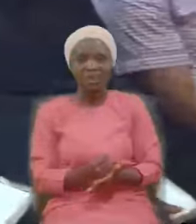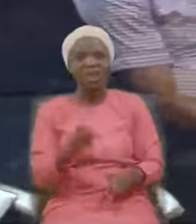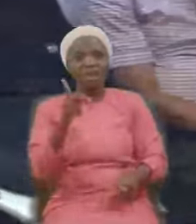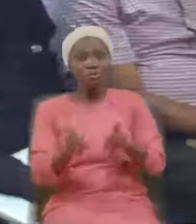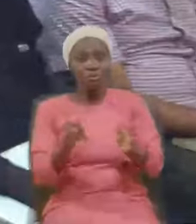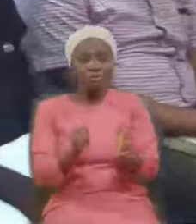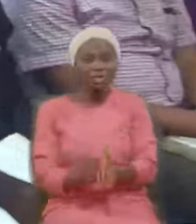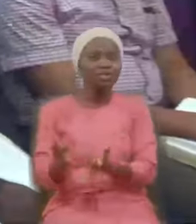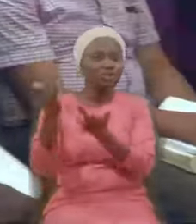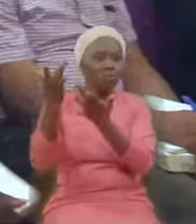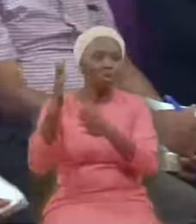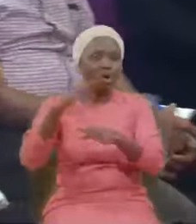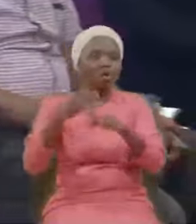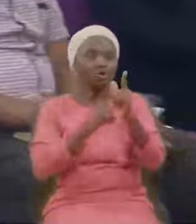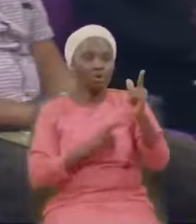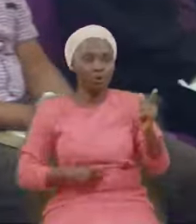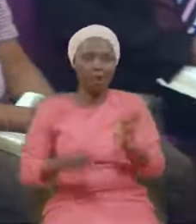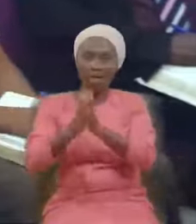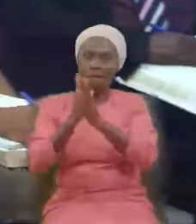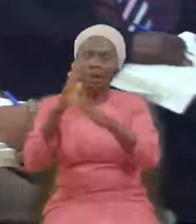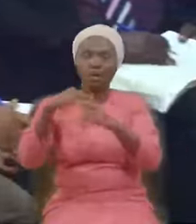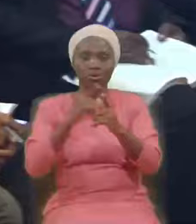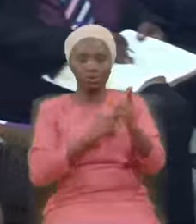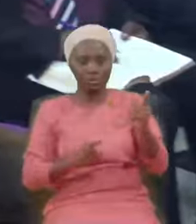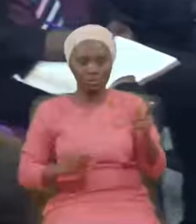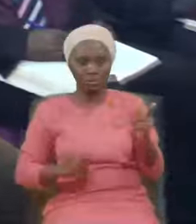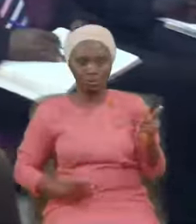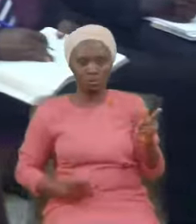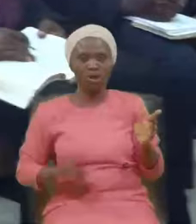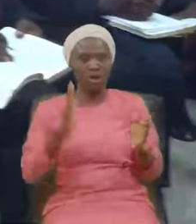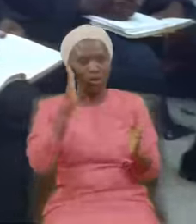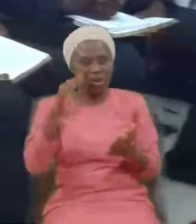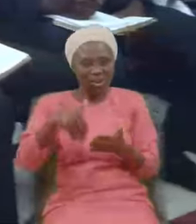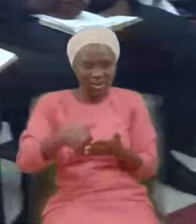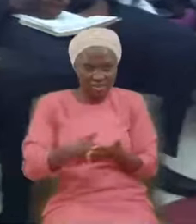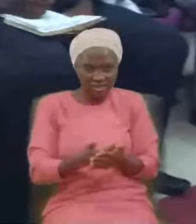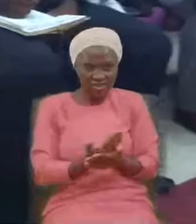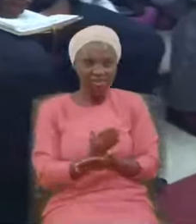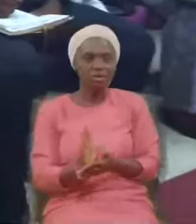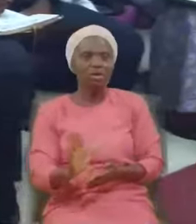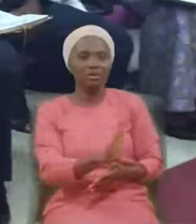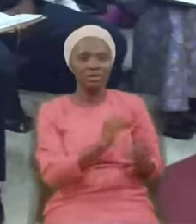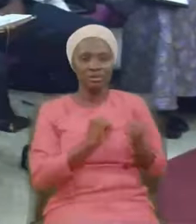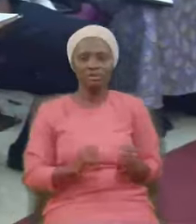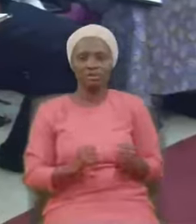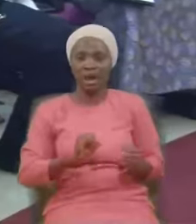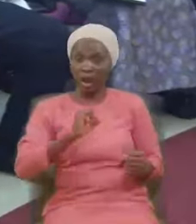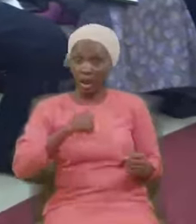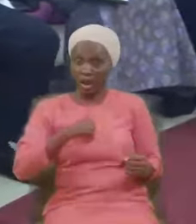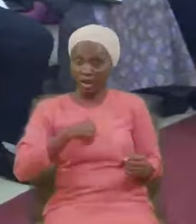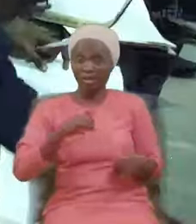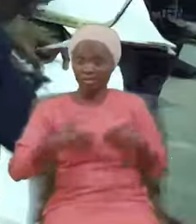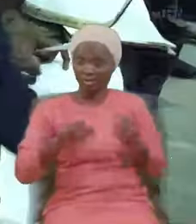Mais ceux qui se confient à l'Éternel renouvellent leur force. Je me réjouis avec vous ce soir. Votre